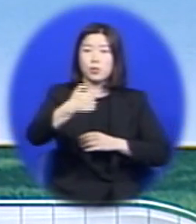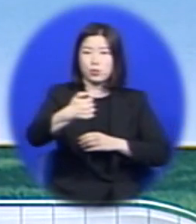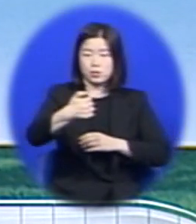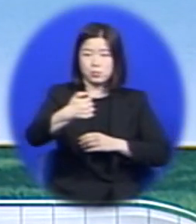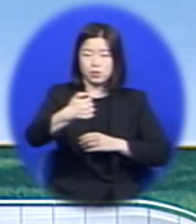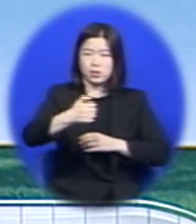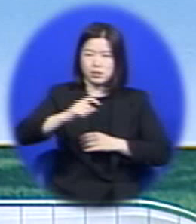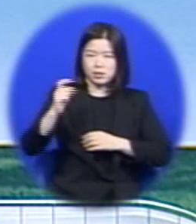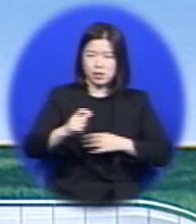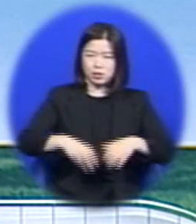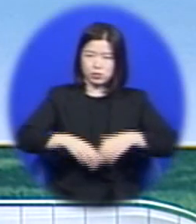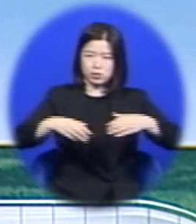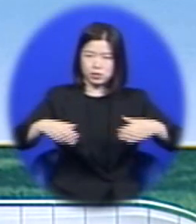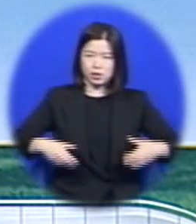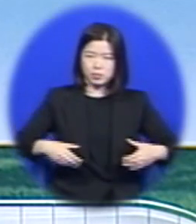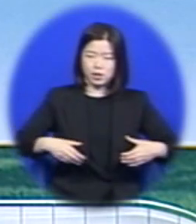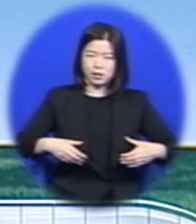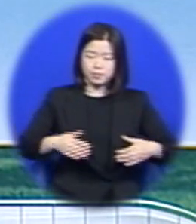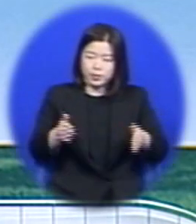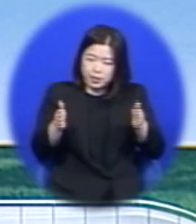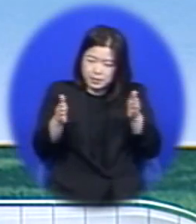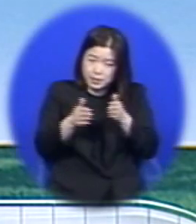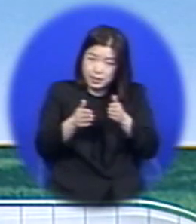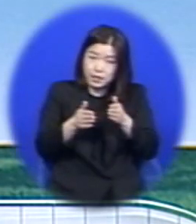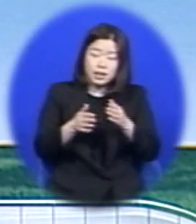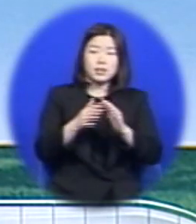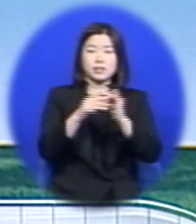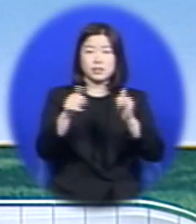담대하게 체구도 왜소한 그 사람이